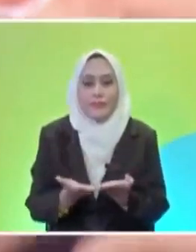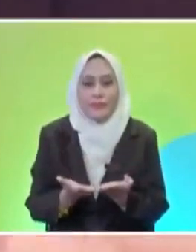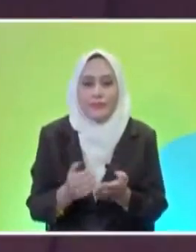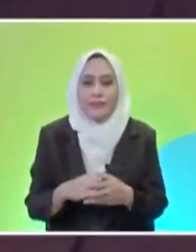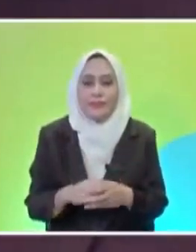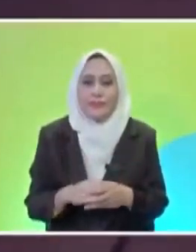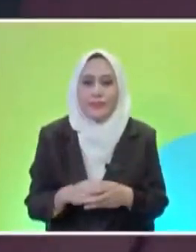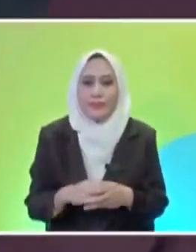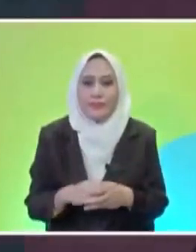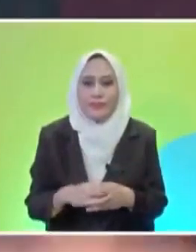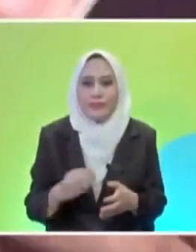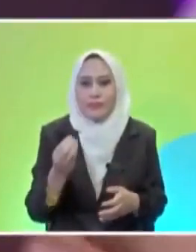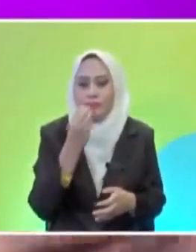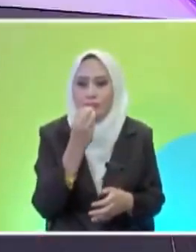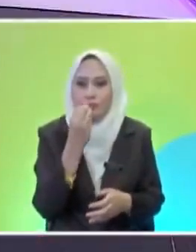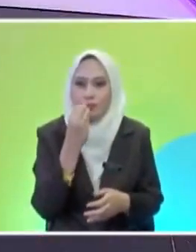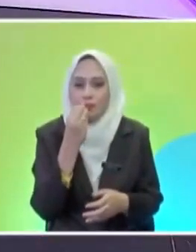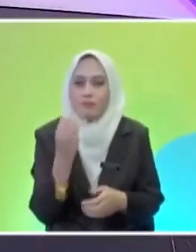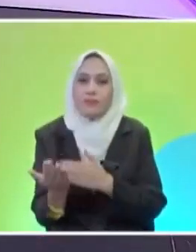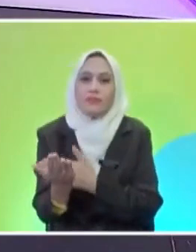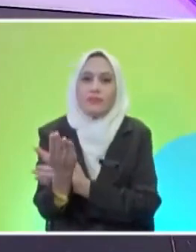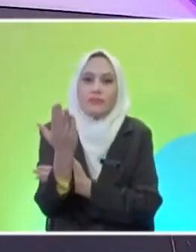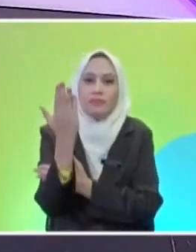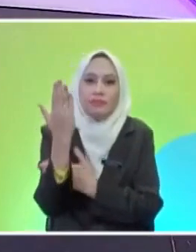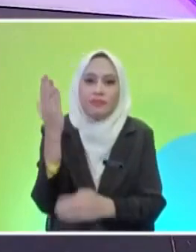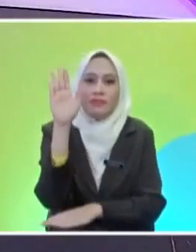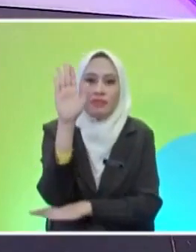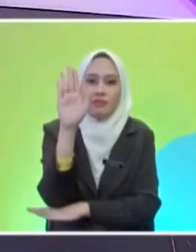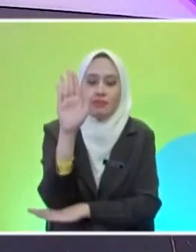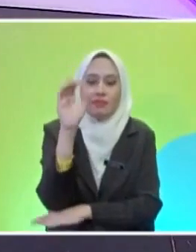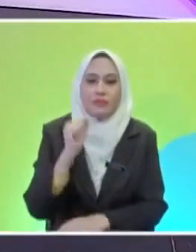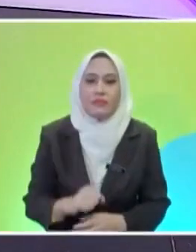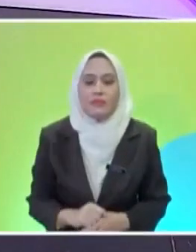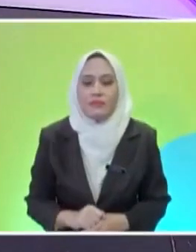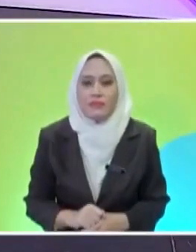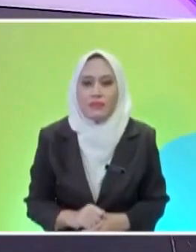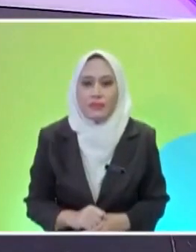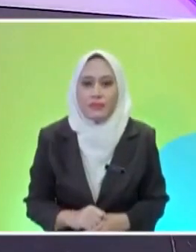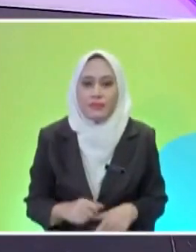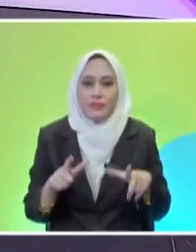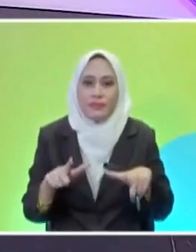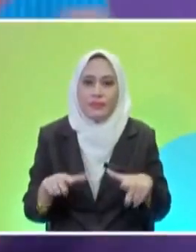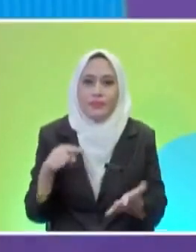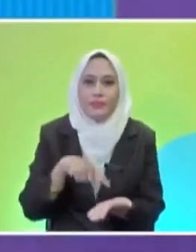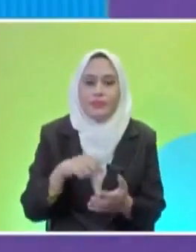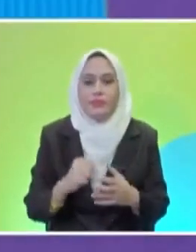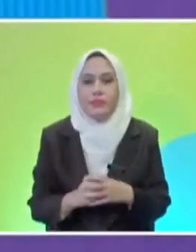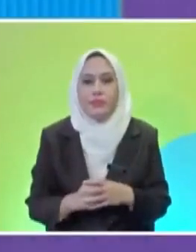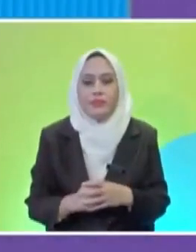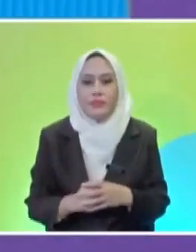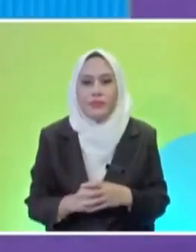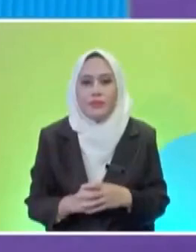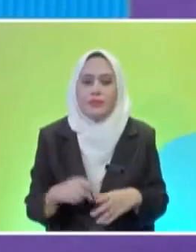Kita makanlah, cikgu. Ya, kita makan tengah hari. Kita makan tengah hari. Saya tampal di sini. Ya.